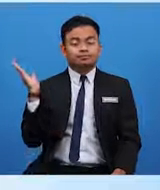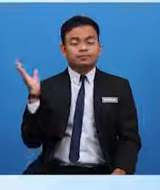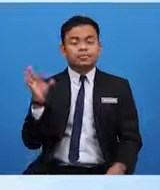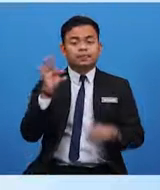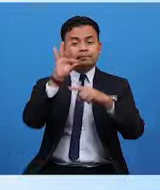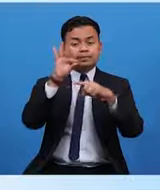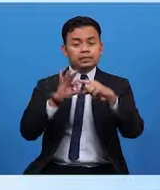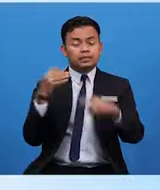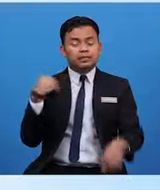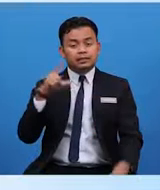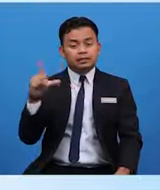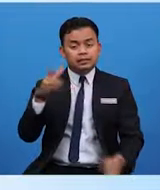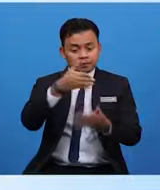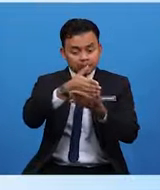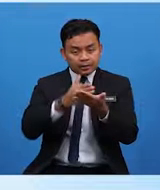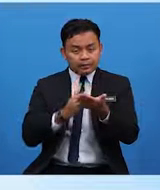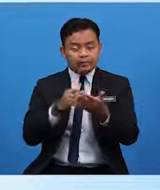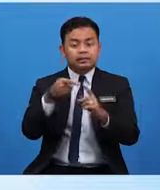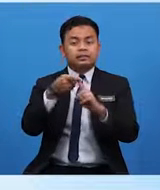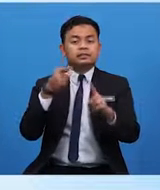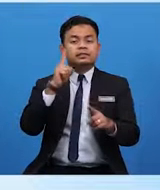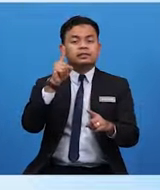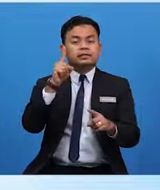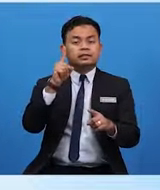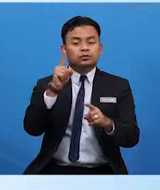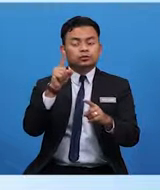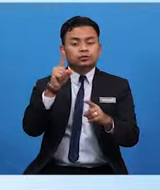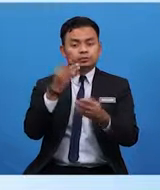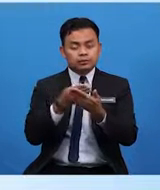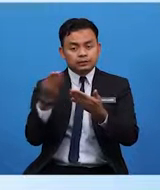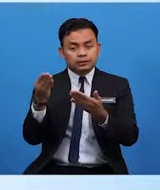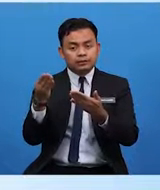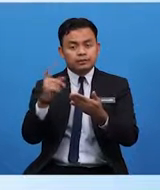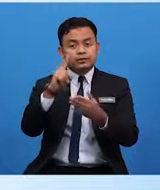benda sesuatu kumpulan atau nombor